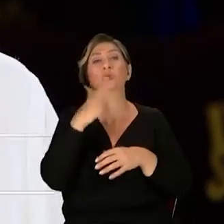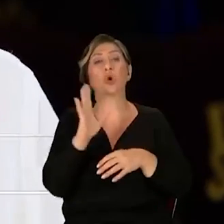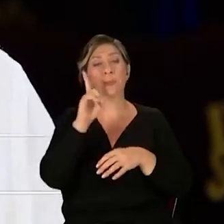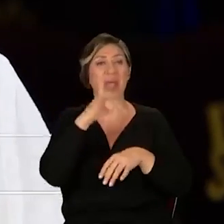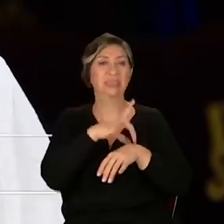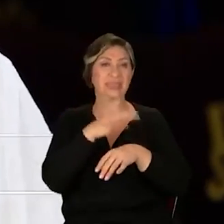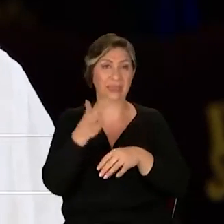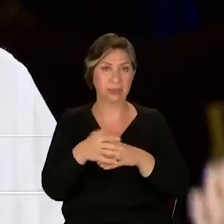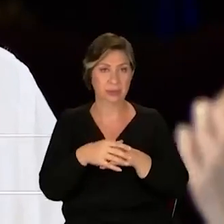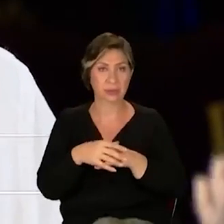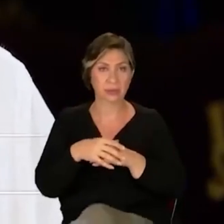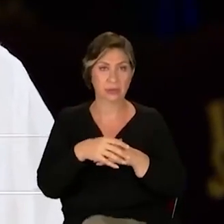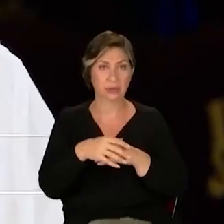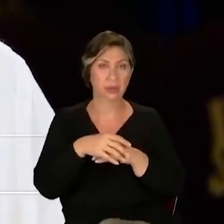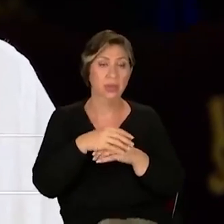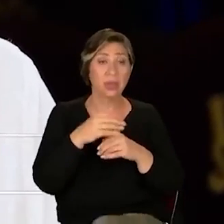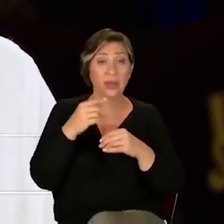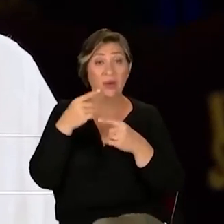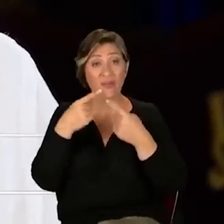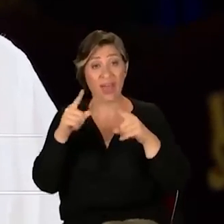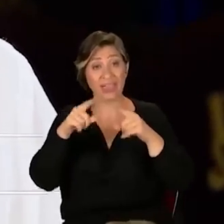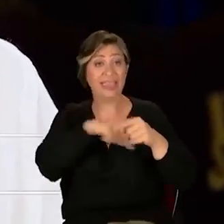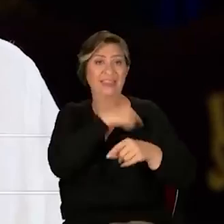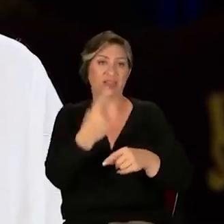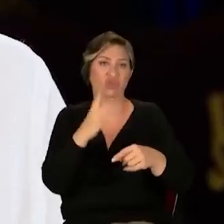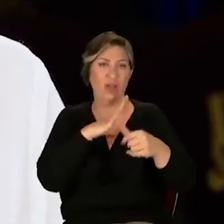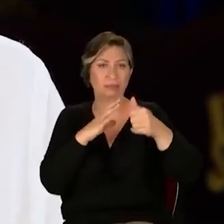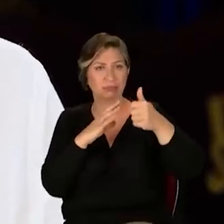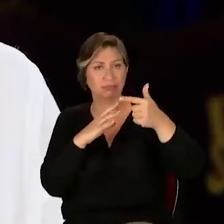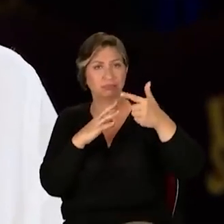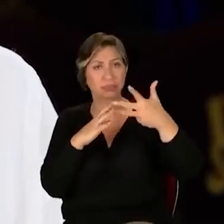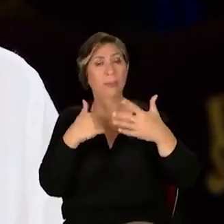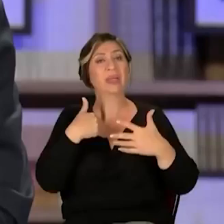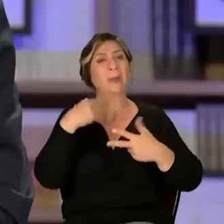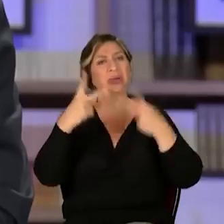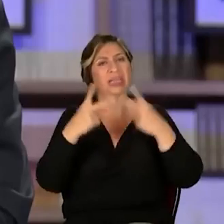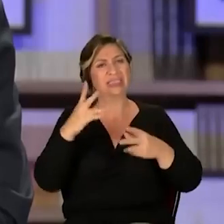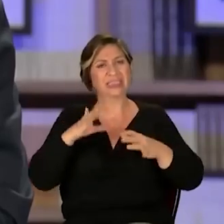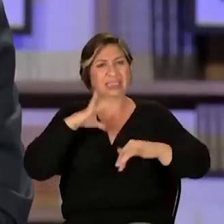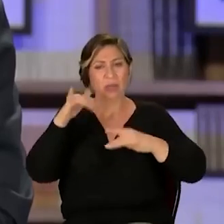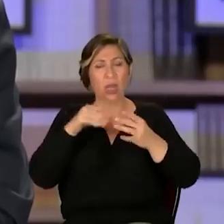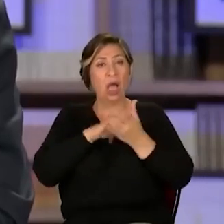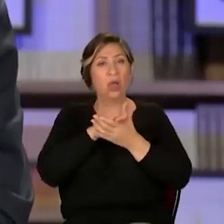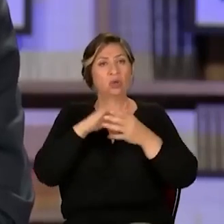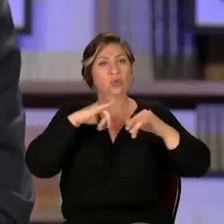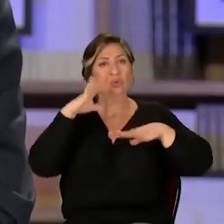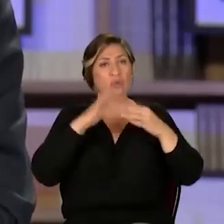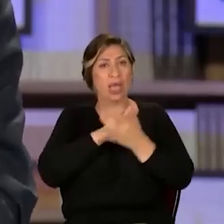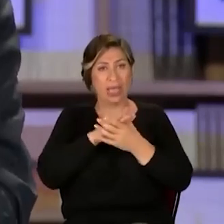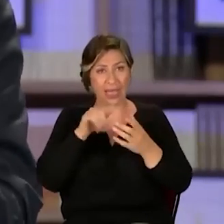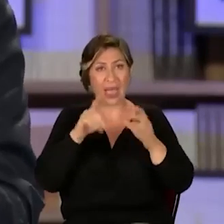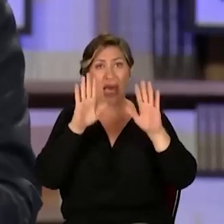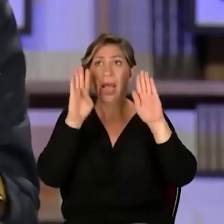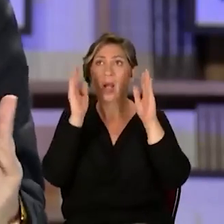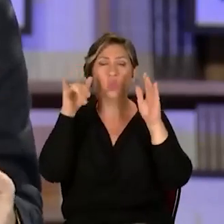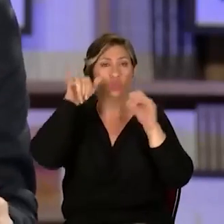bir hastalık. Ama herhalde farklı seviyeler var. Çünkü tabii ben de şikayet çok ederim genelde huzursuz bacaktan. Hele hele